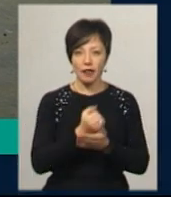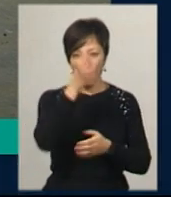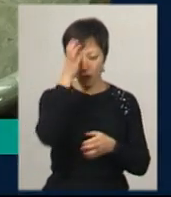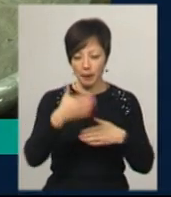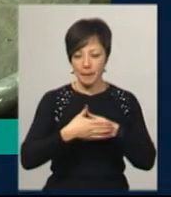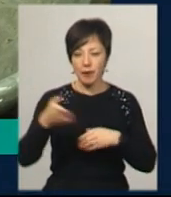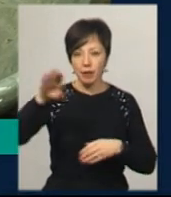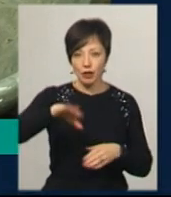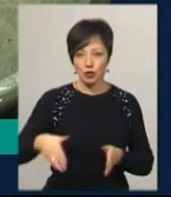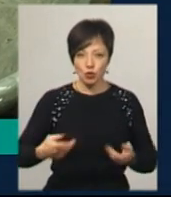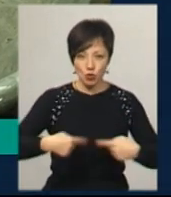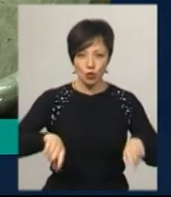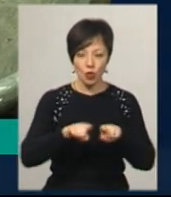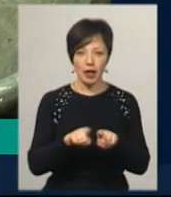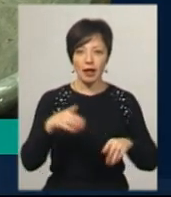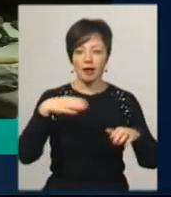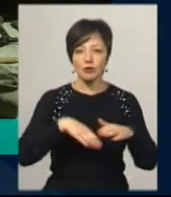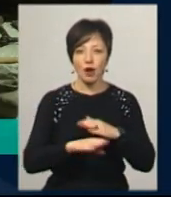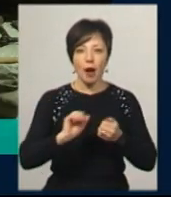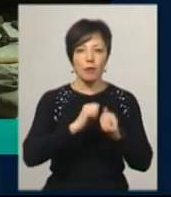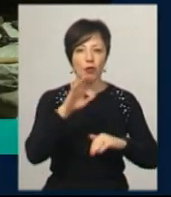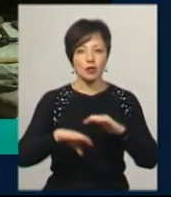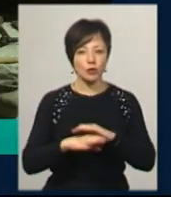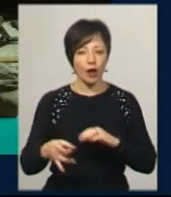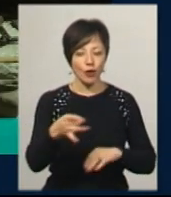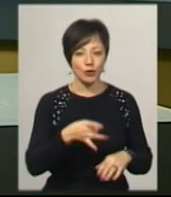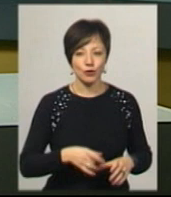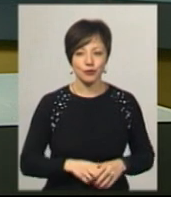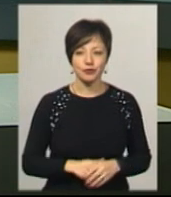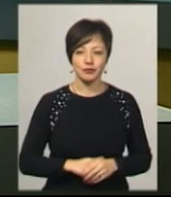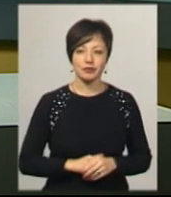зоні Дністровського водосховища Кам'янець-Подільського району.